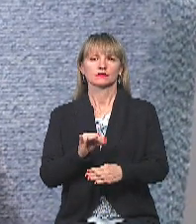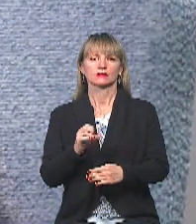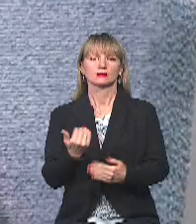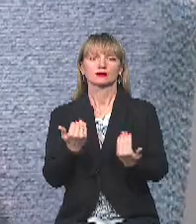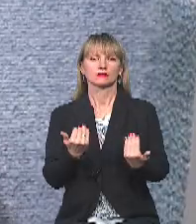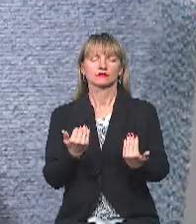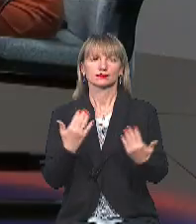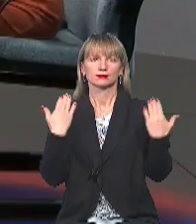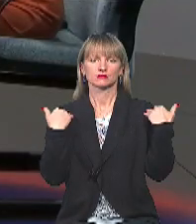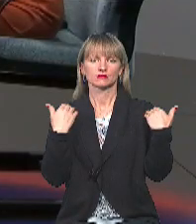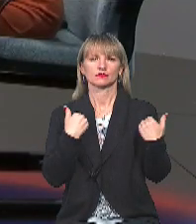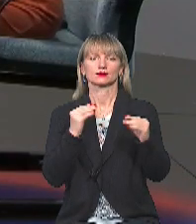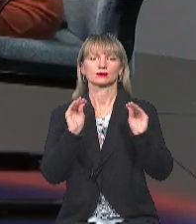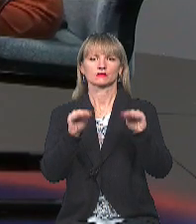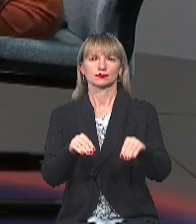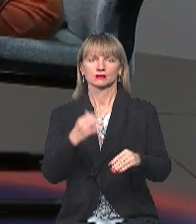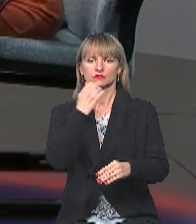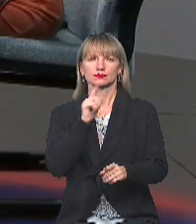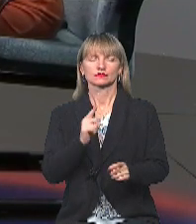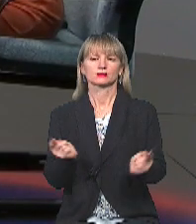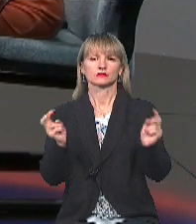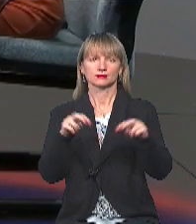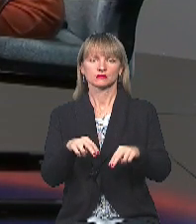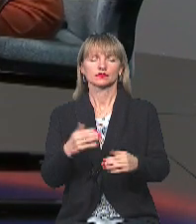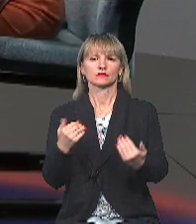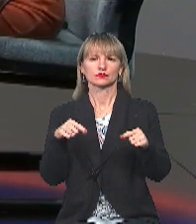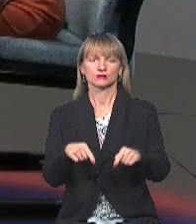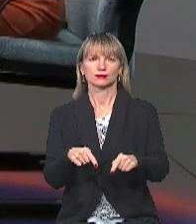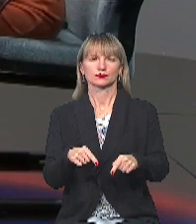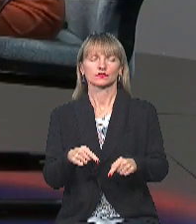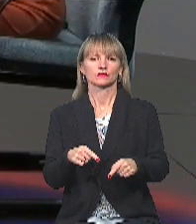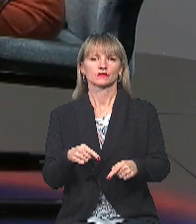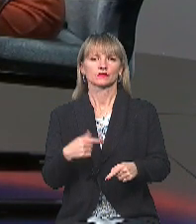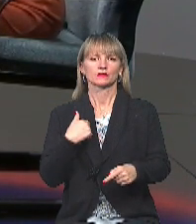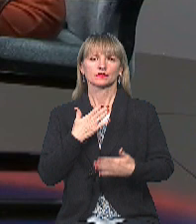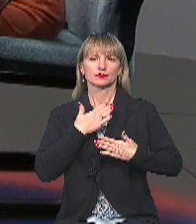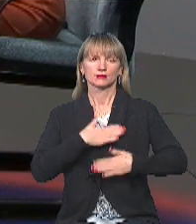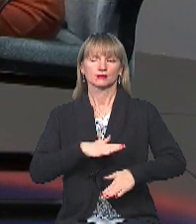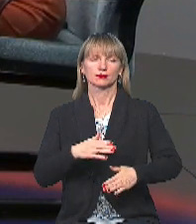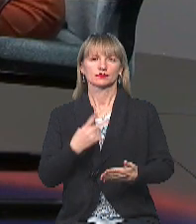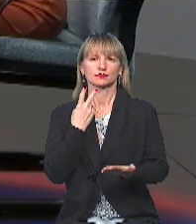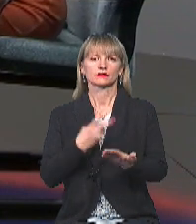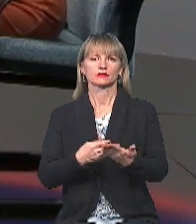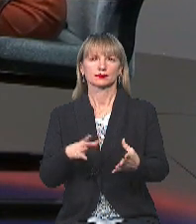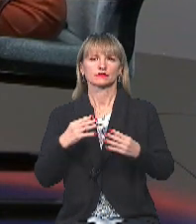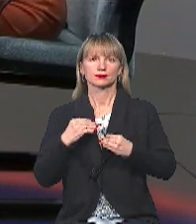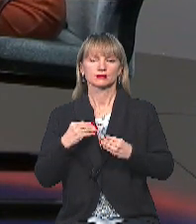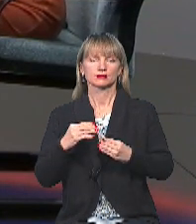крихкі і тендітні плечі хочу їх покласти. Спасибі, що ви тут. Отже, в нашій студії сьогодні мені надзвичайно приємно представити свою